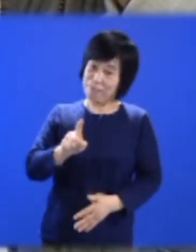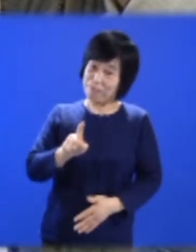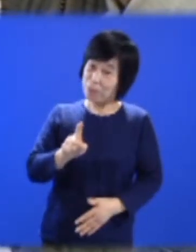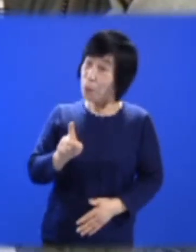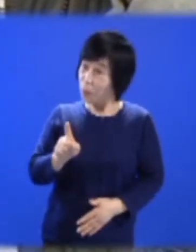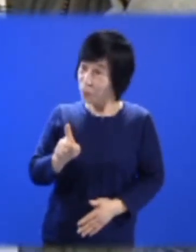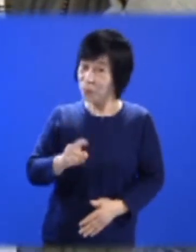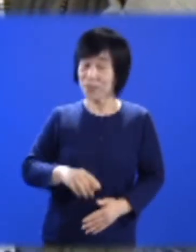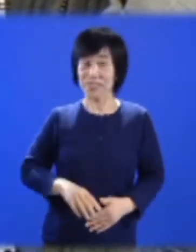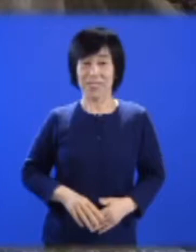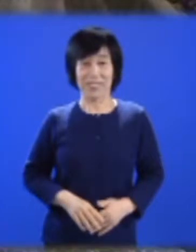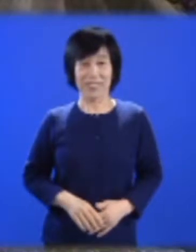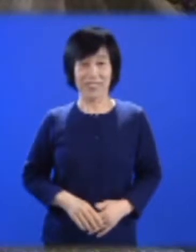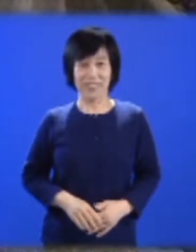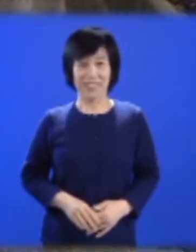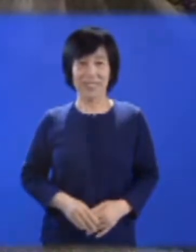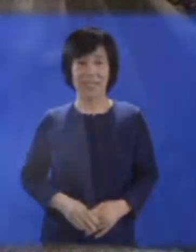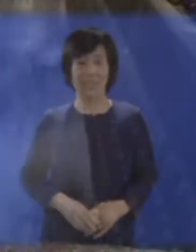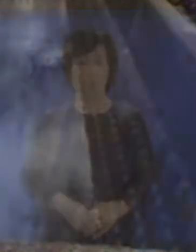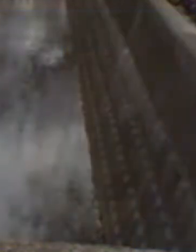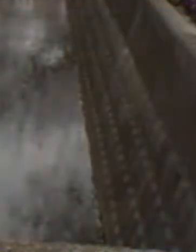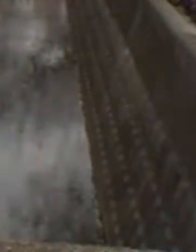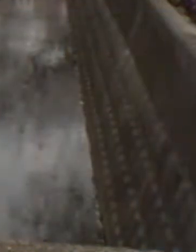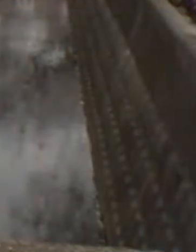乳道くんどうかな。